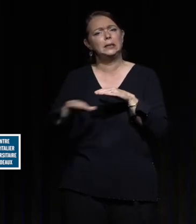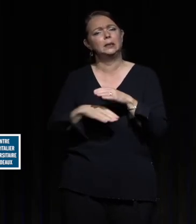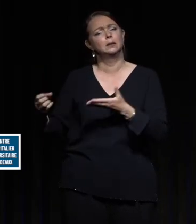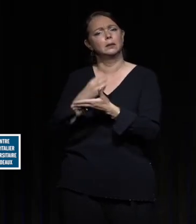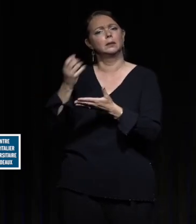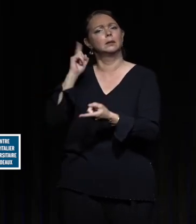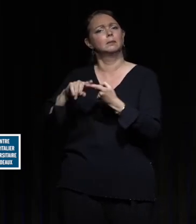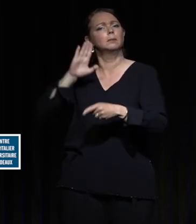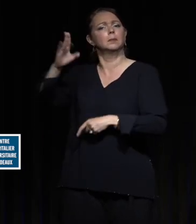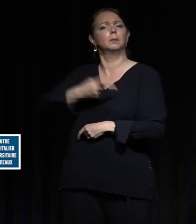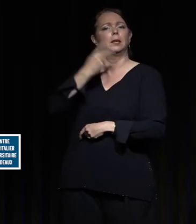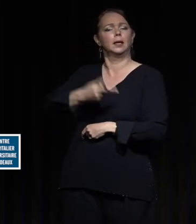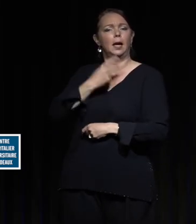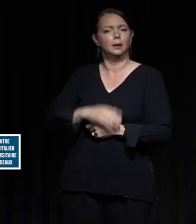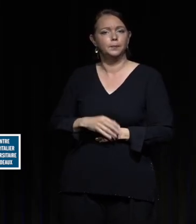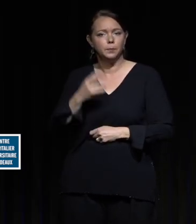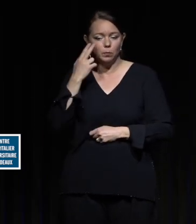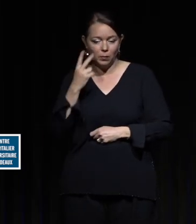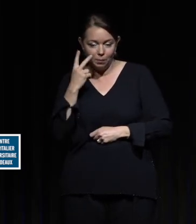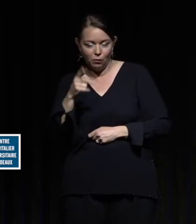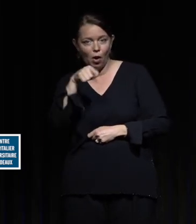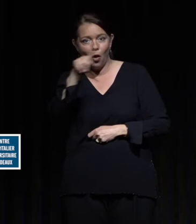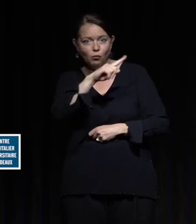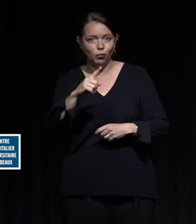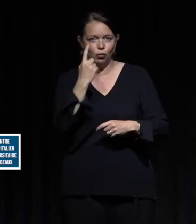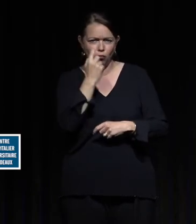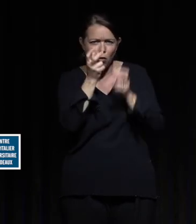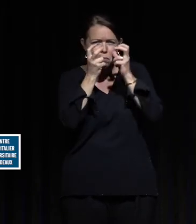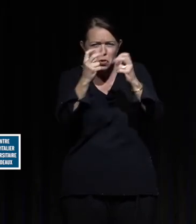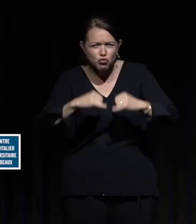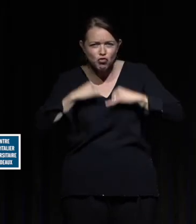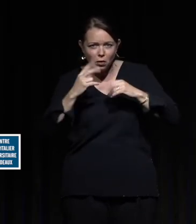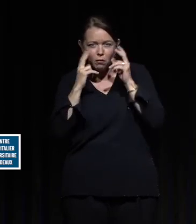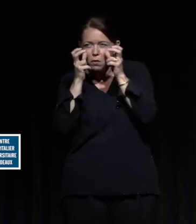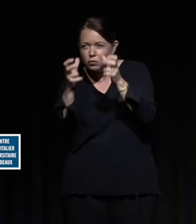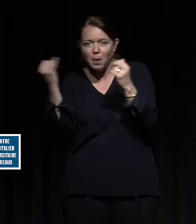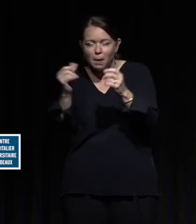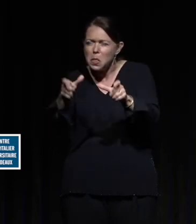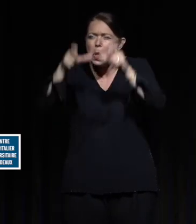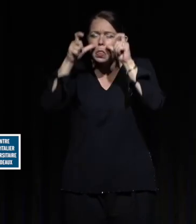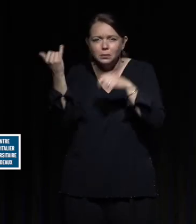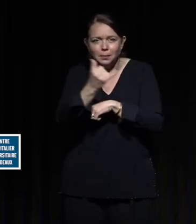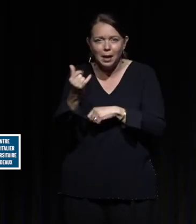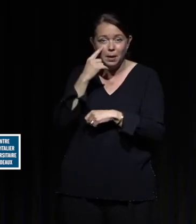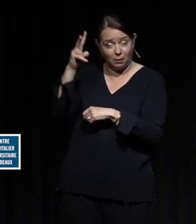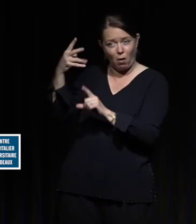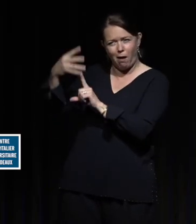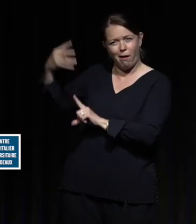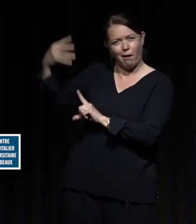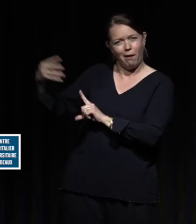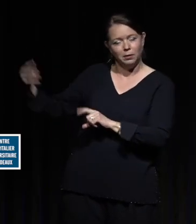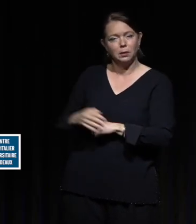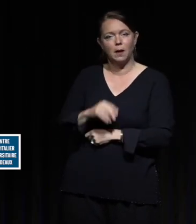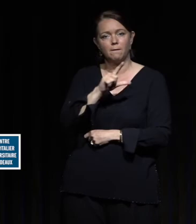avec avec des bonnes lunettes, vous avez des yeux très jeunes. Vous voyez que rien qu'en faisant une recherche sur une base de données médicale, j'ai